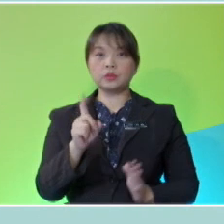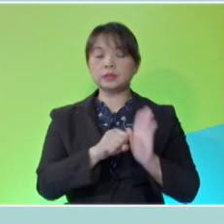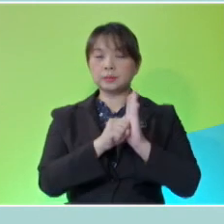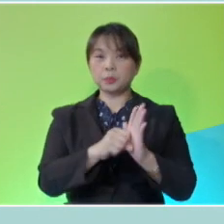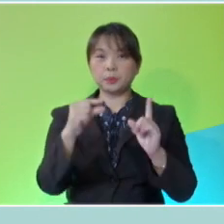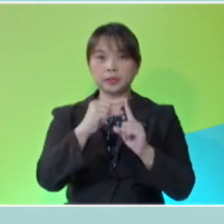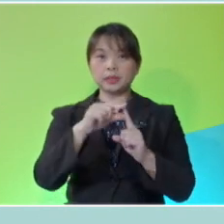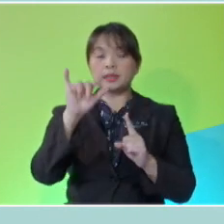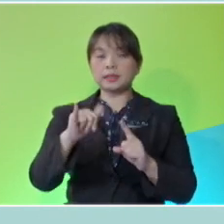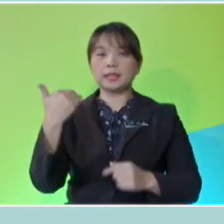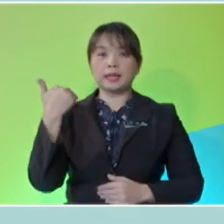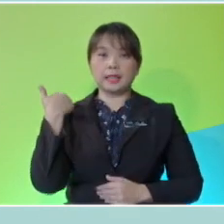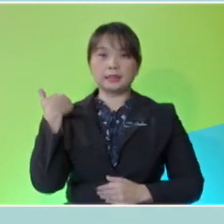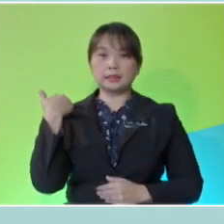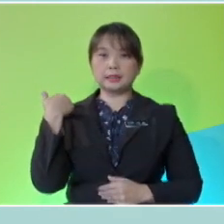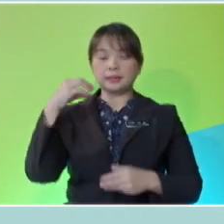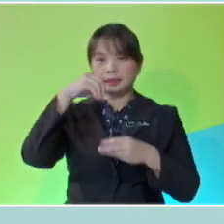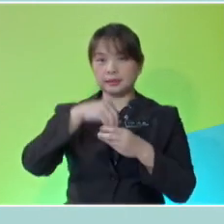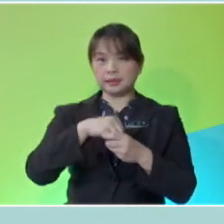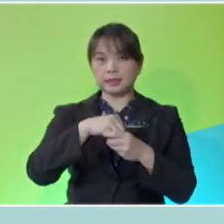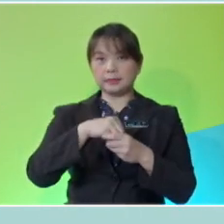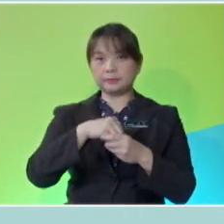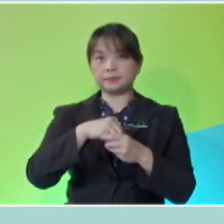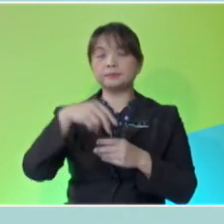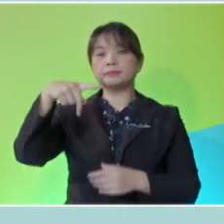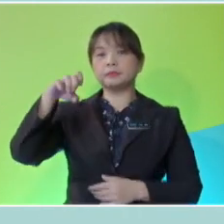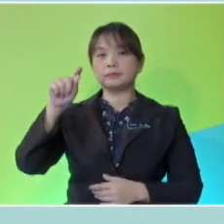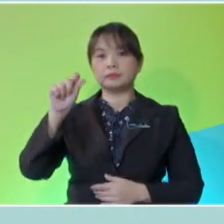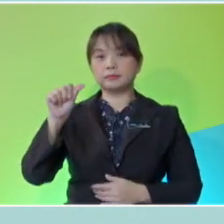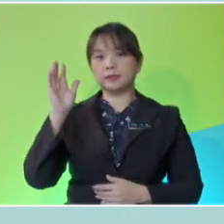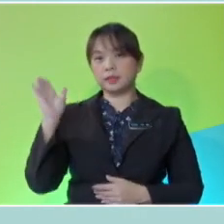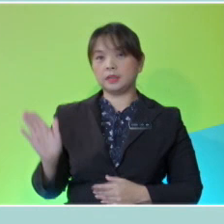yang terdapat dalam peta topografi yang berikut simbol